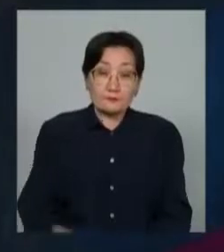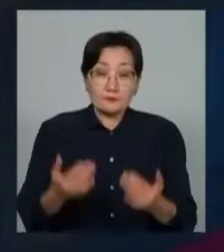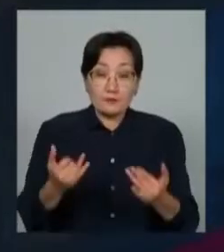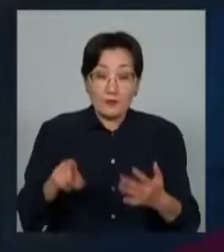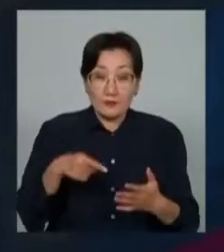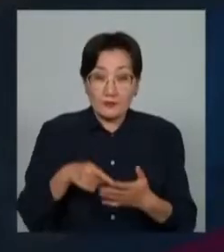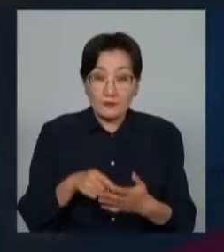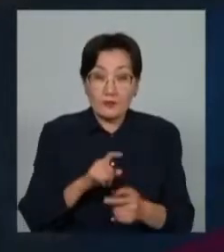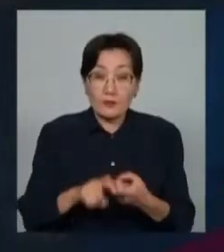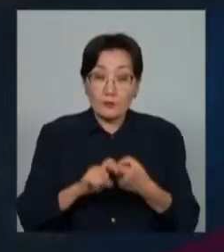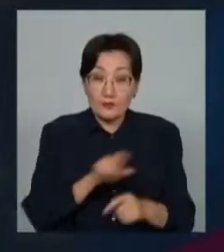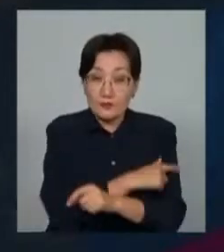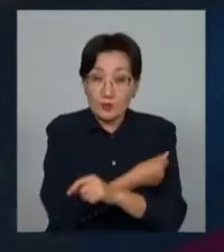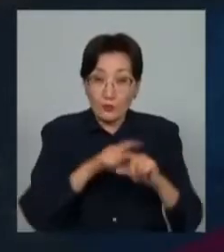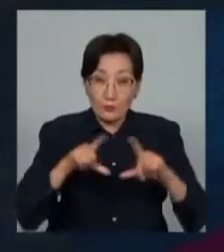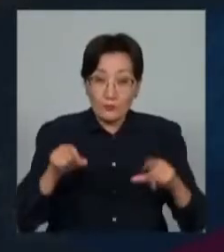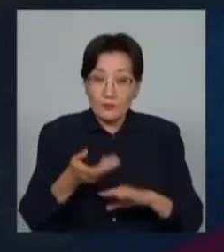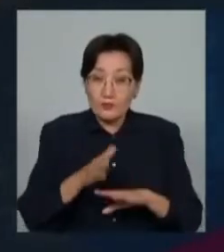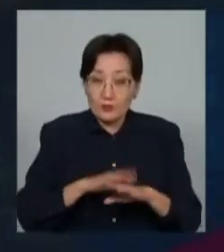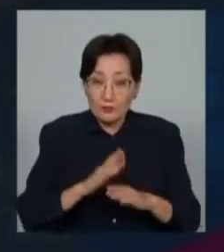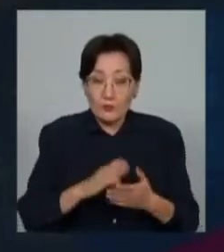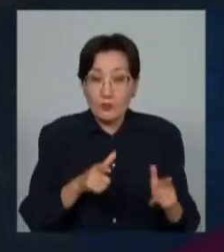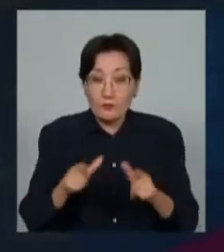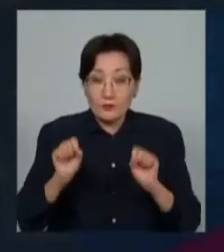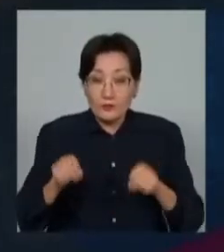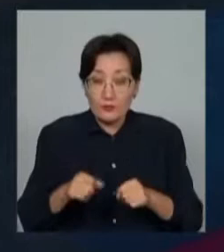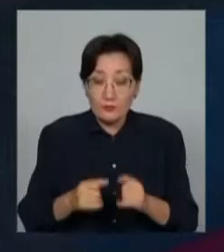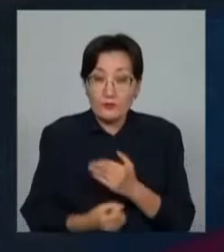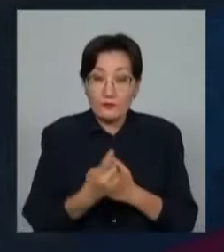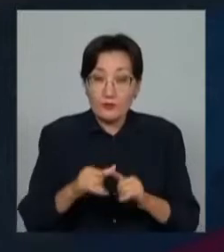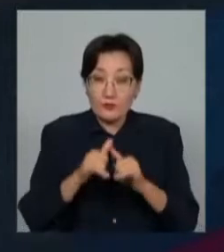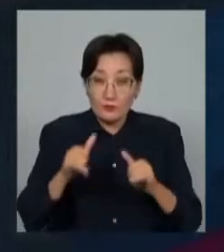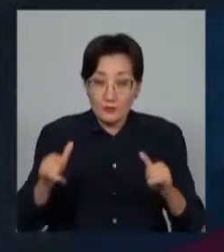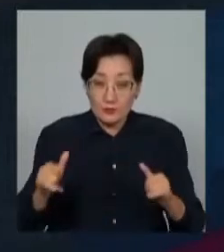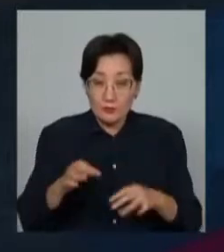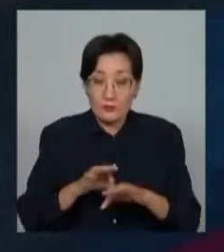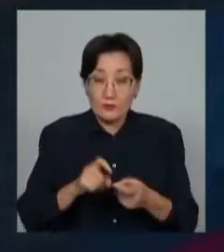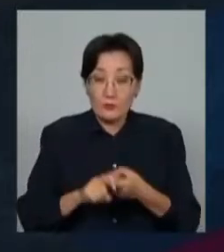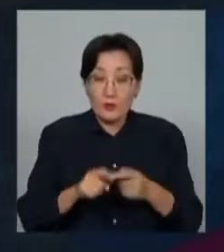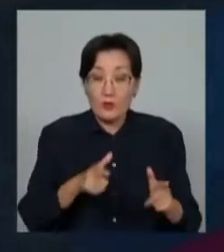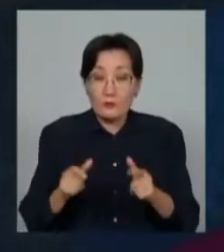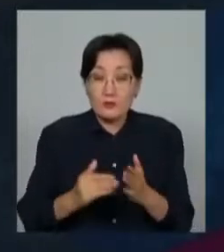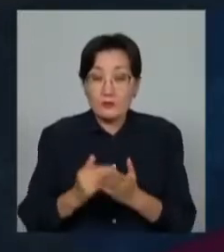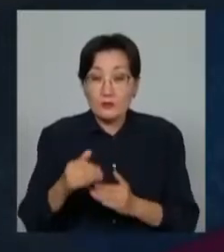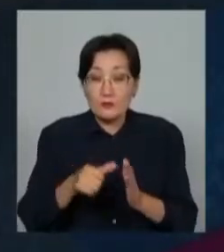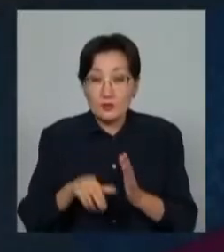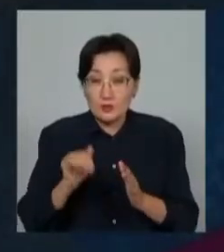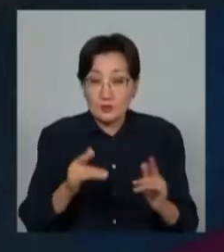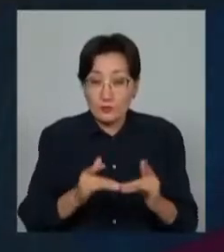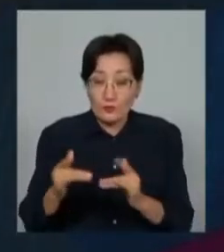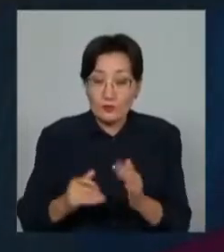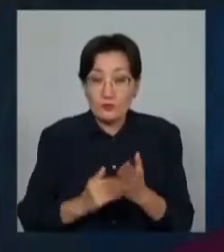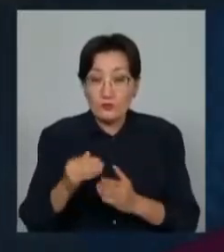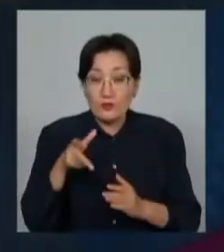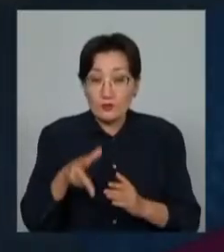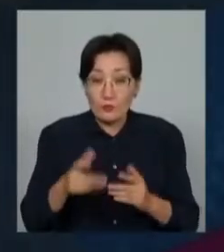Сейчас городские ковидные стационары испытывают нагрузку и готовятся к возможной вспышке коронавируса. Подготовлено свыше 6 тысяч коек, свыше